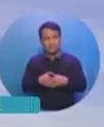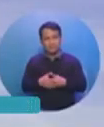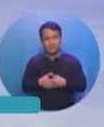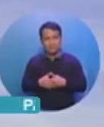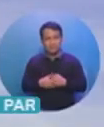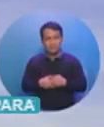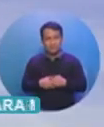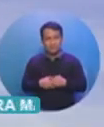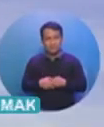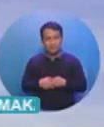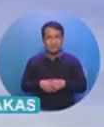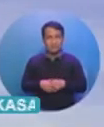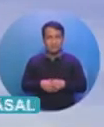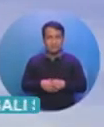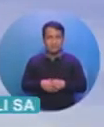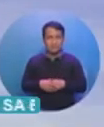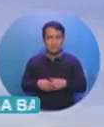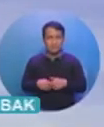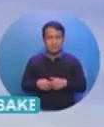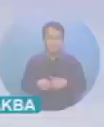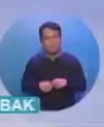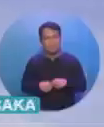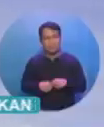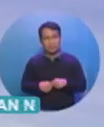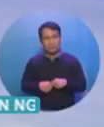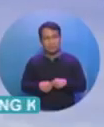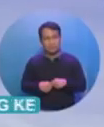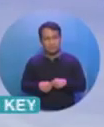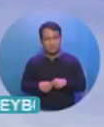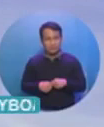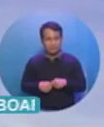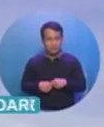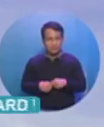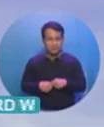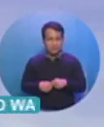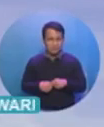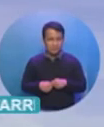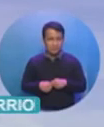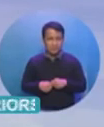pong nangyari sa anak nyo? Prematured po. Ma'am!